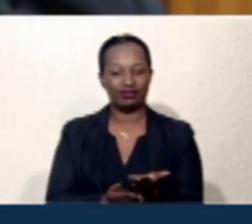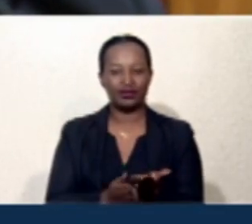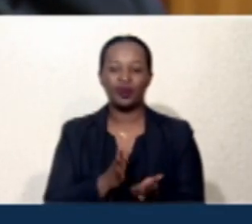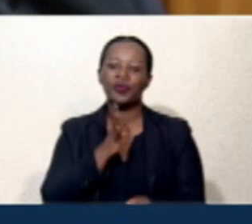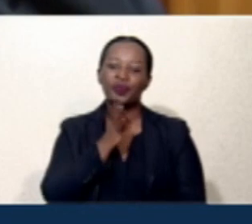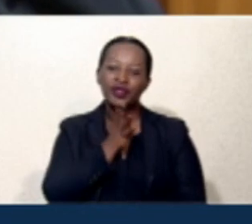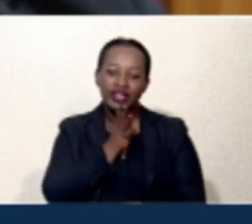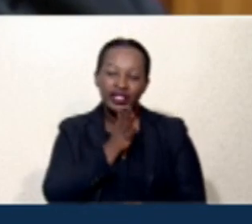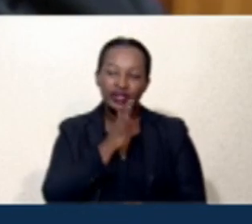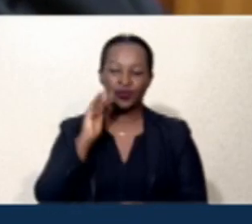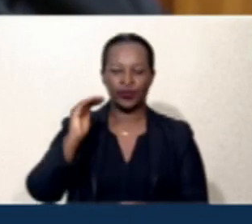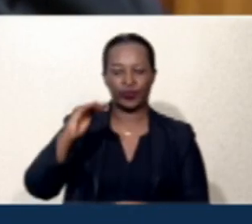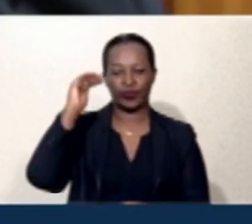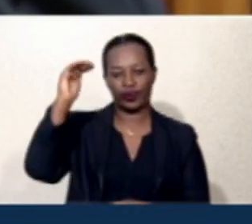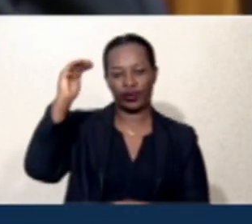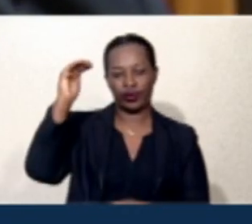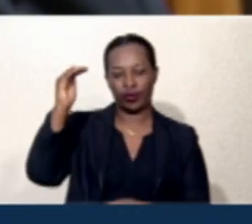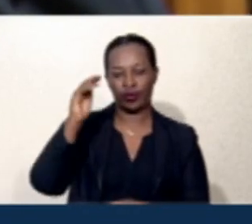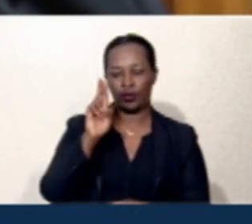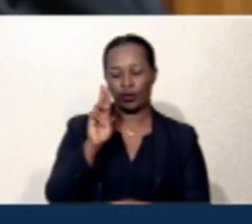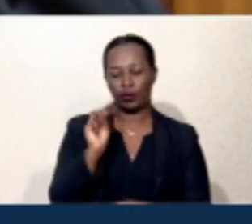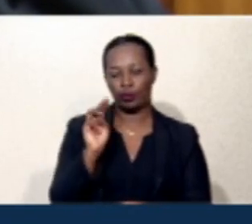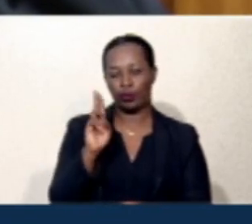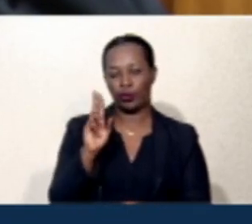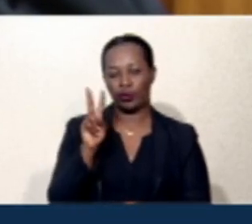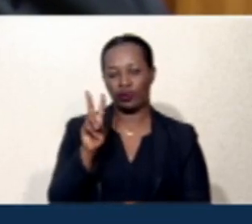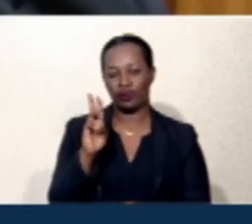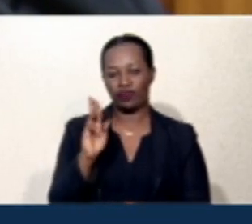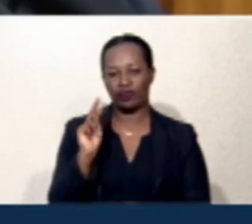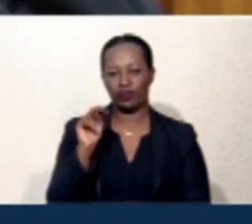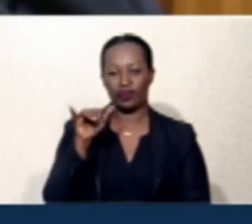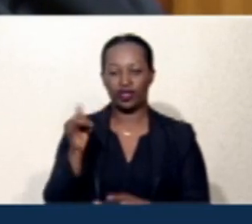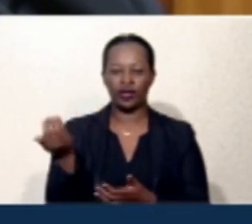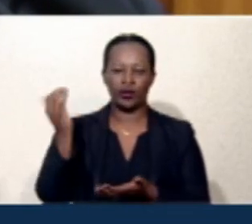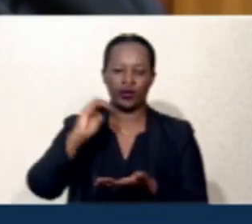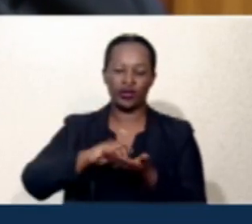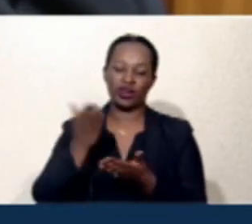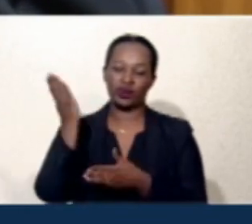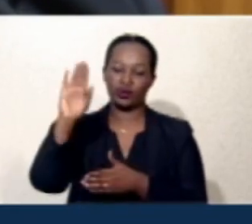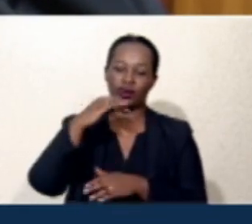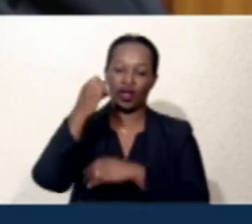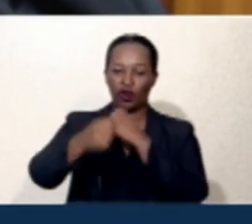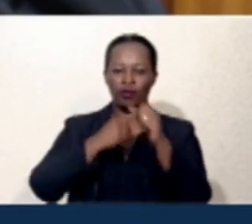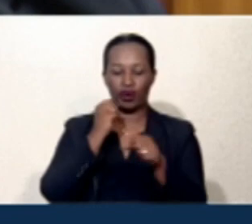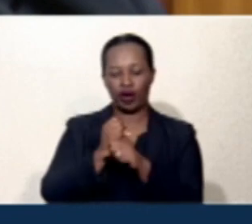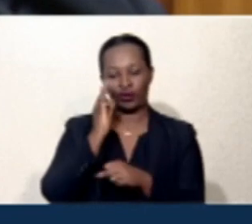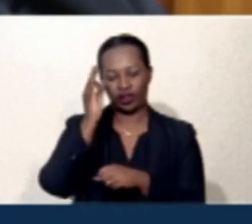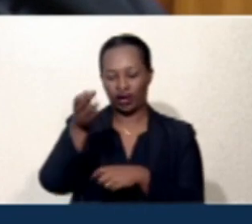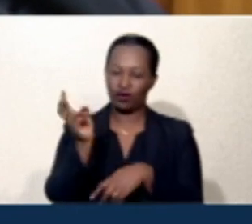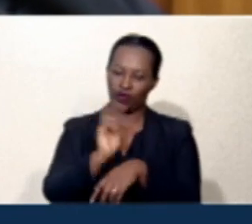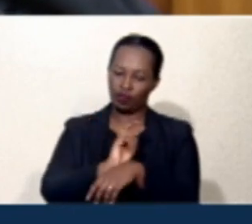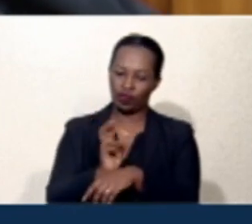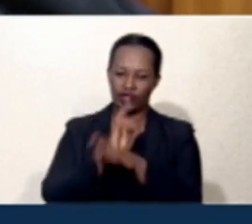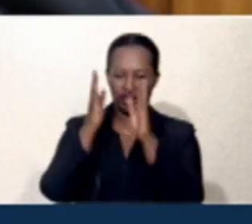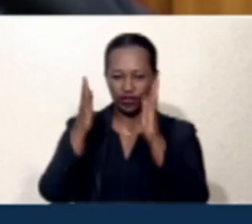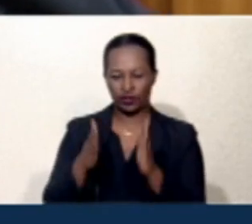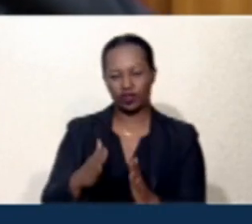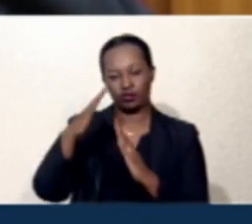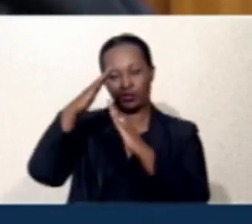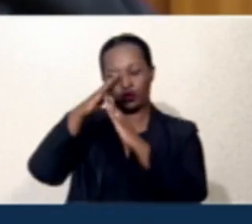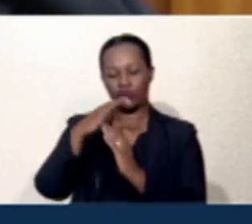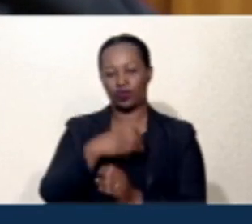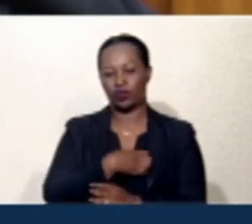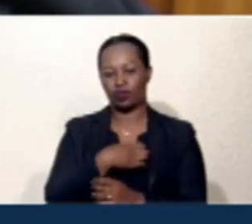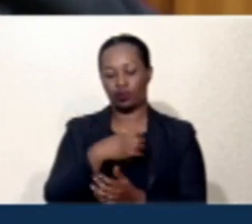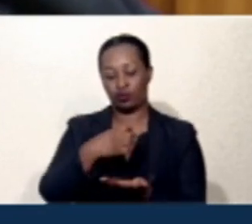hategerezwe yuko urwego rw'umuvunyi rwongera gusubirayo umwaka ukurikiraho, umugenzuzi mukuru w'imari ya